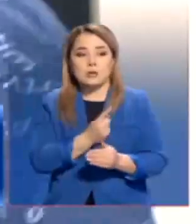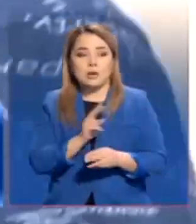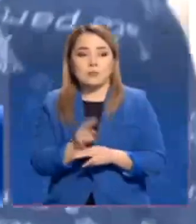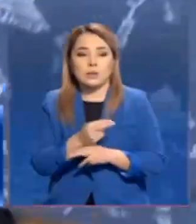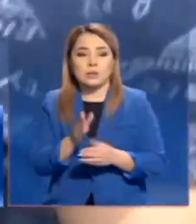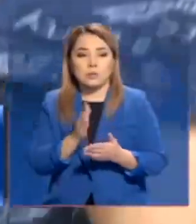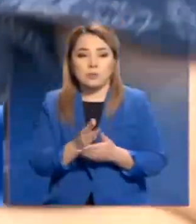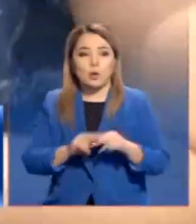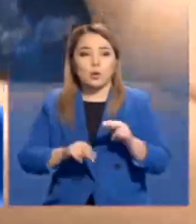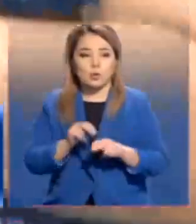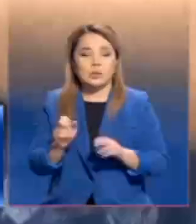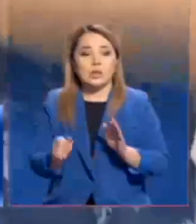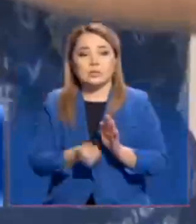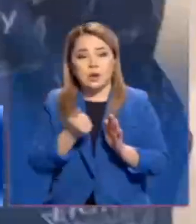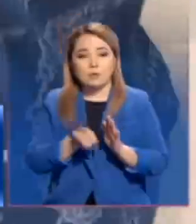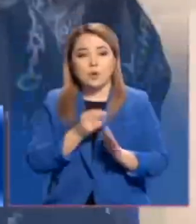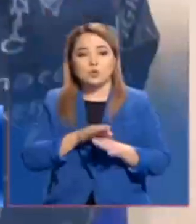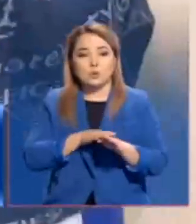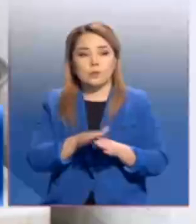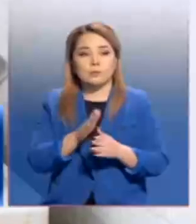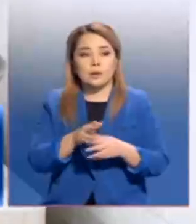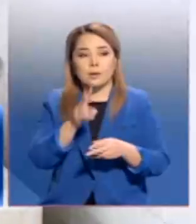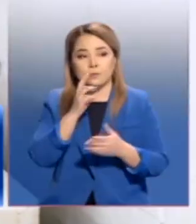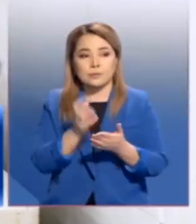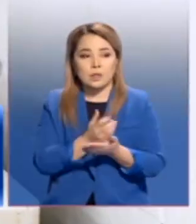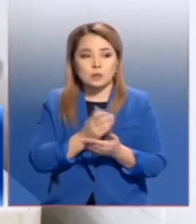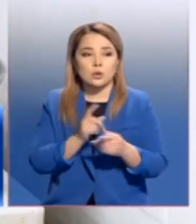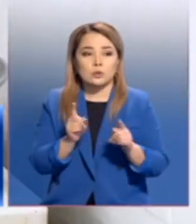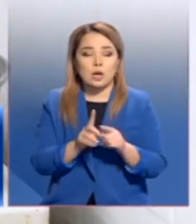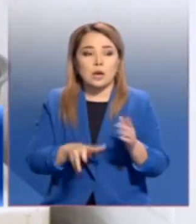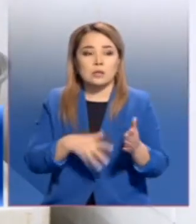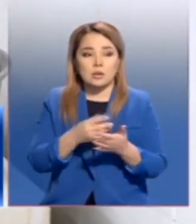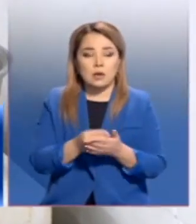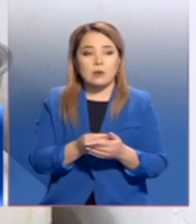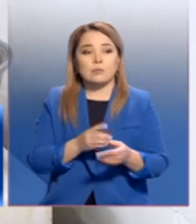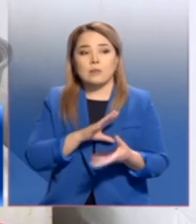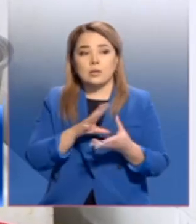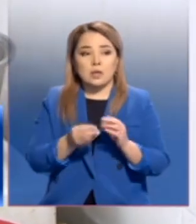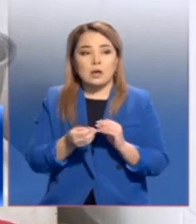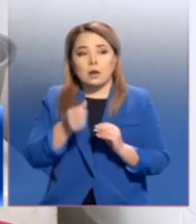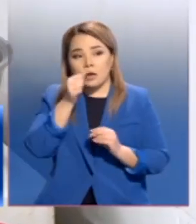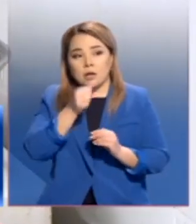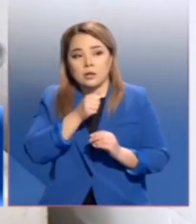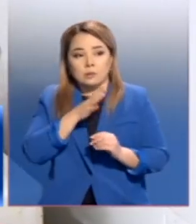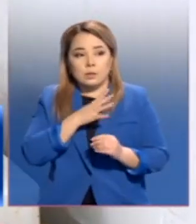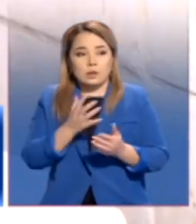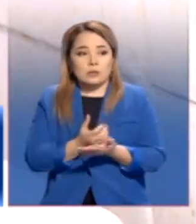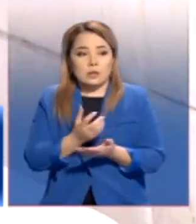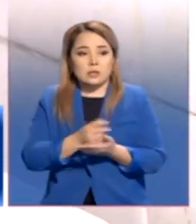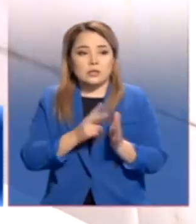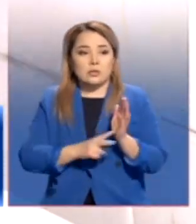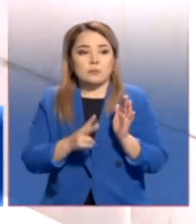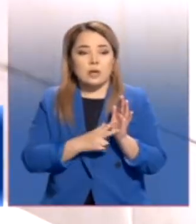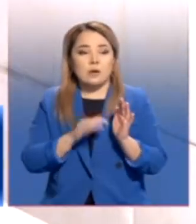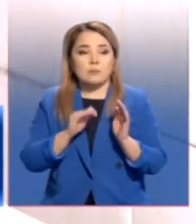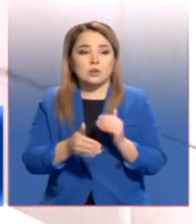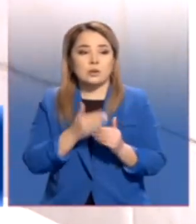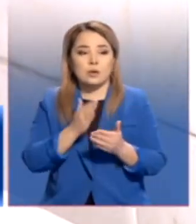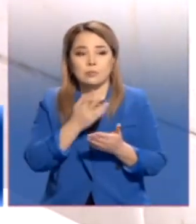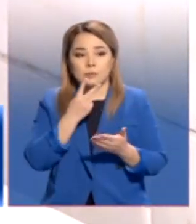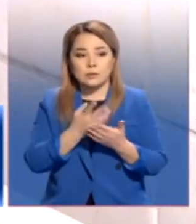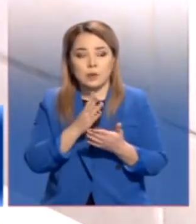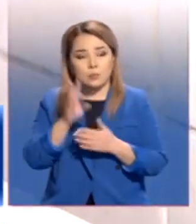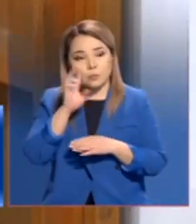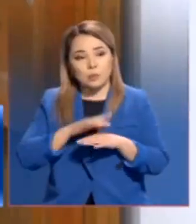отыр. Құрылыста сырлаушы болып істейді. Еңбекақысы мен балаларға төленетін алиментті қосқанда айына үйге кіретін кіріс 78 мыңға жуық екен.